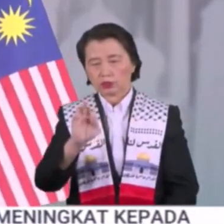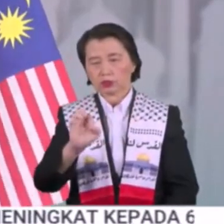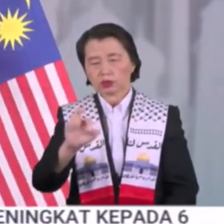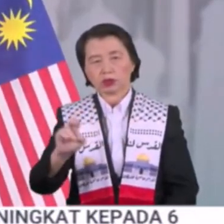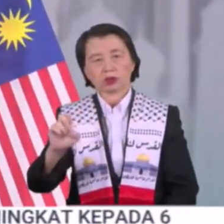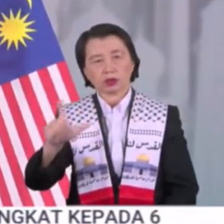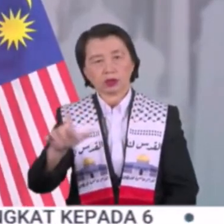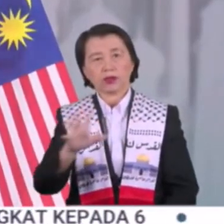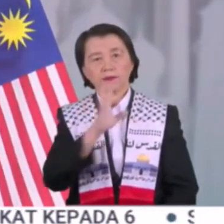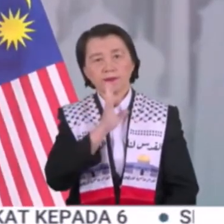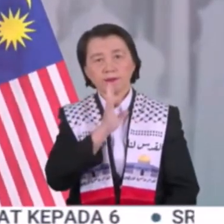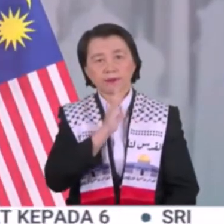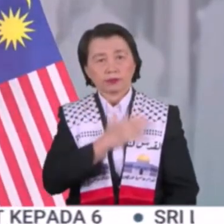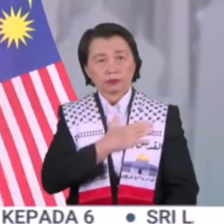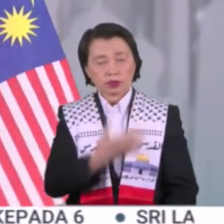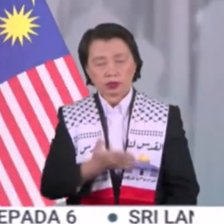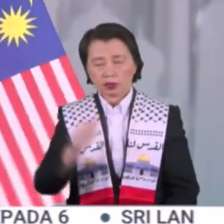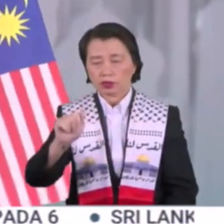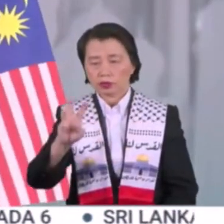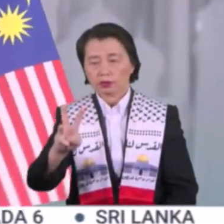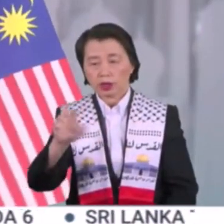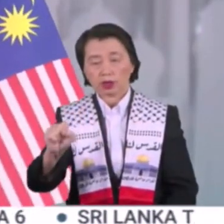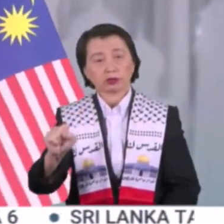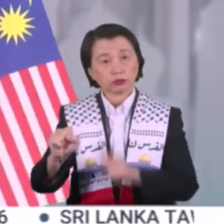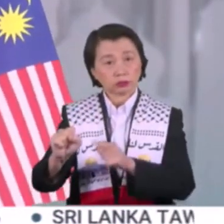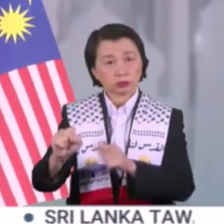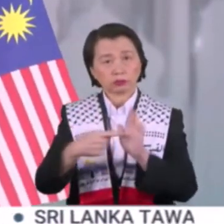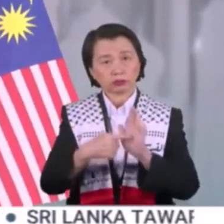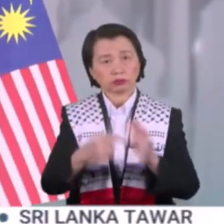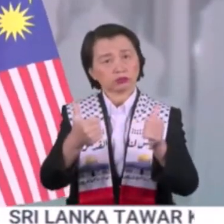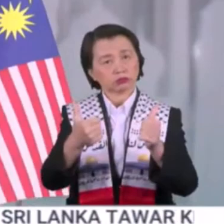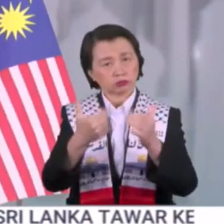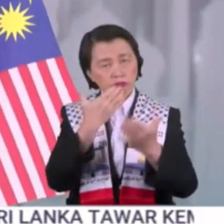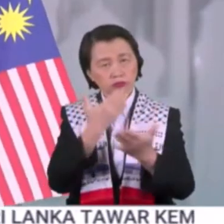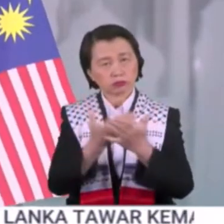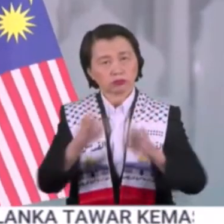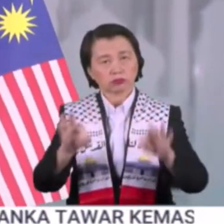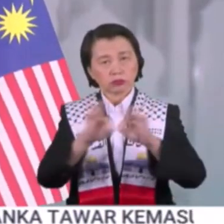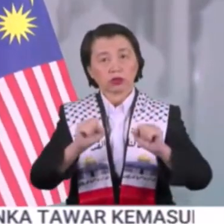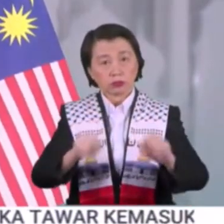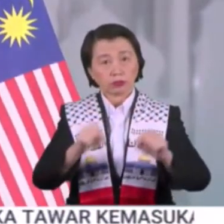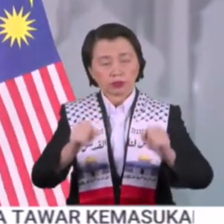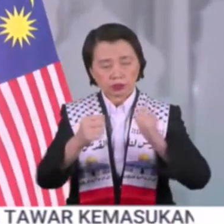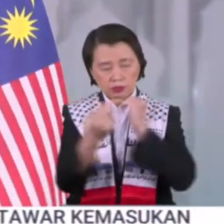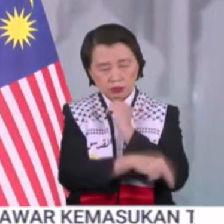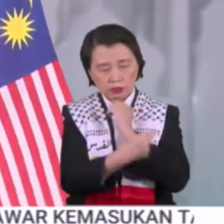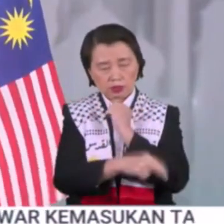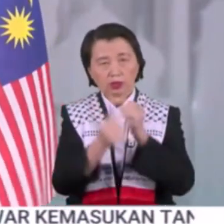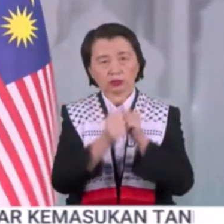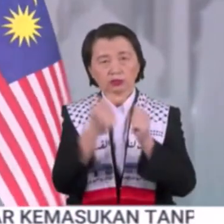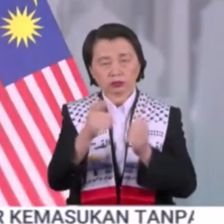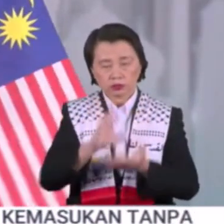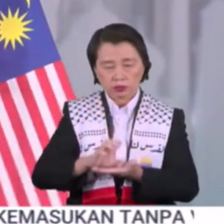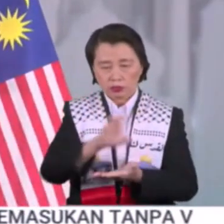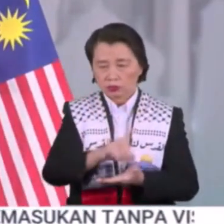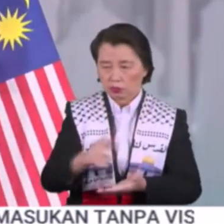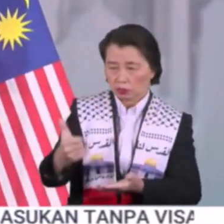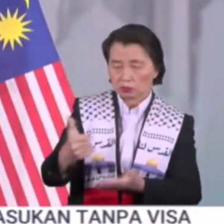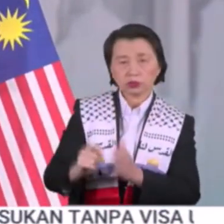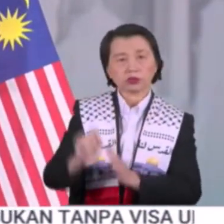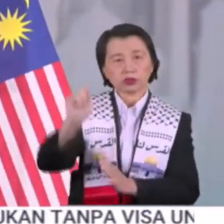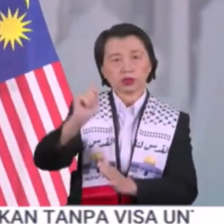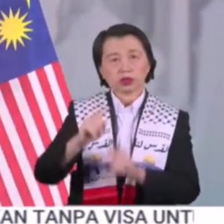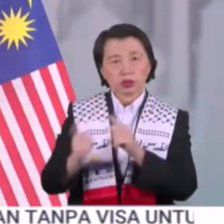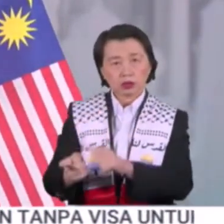Abdul Aziz berkata komitmen aws itu merupakan petunjuk penting kemampuan negara merealisasikan pelaburan berimpak